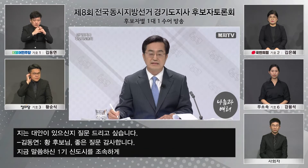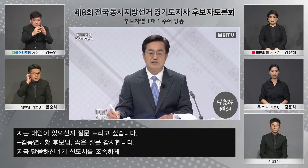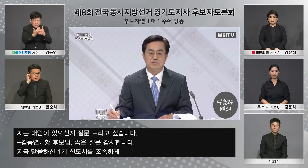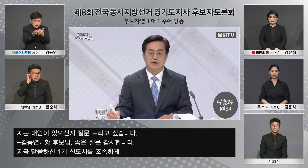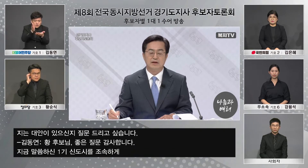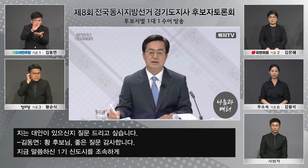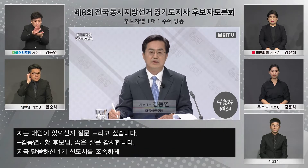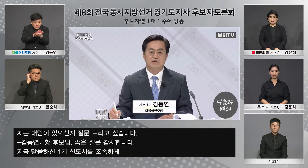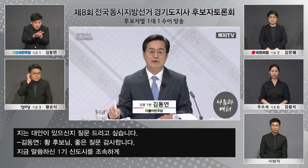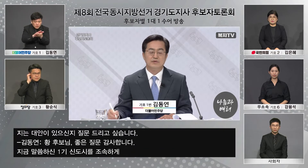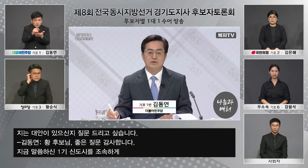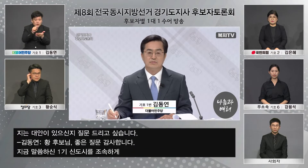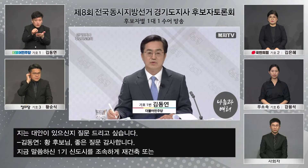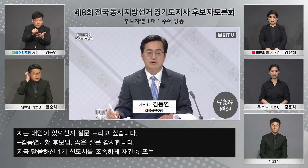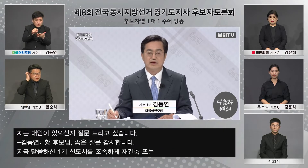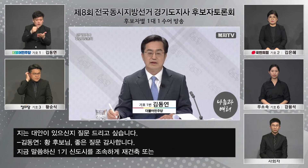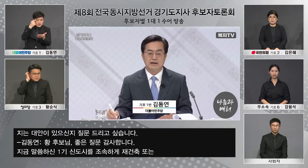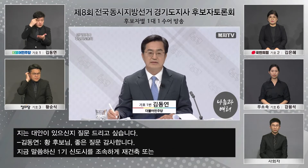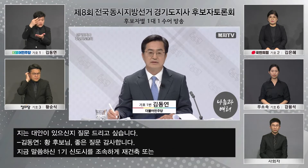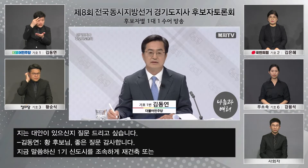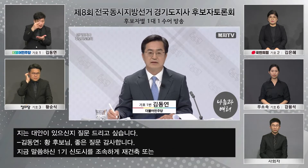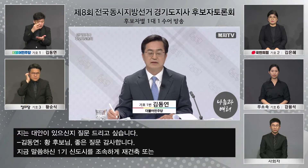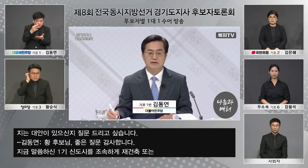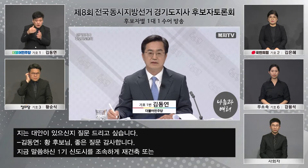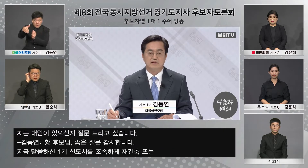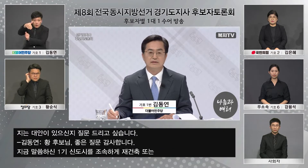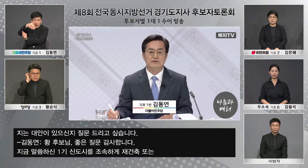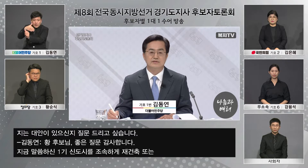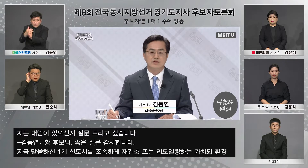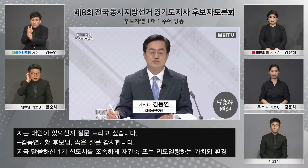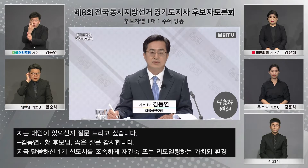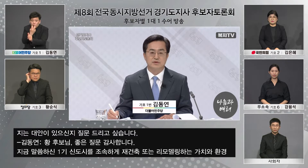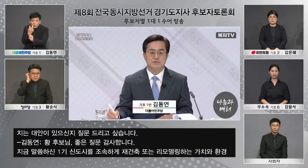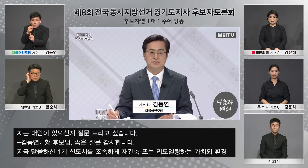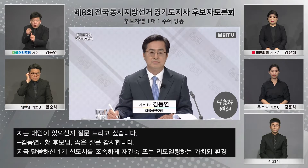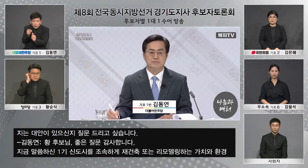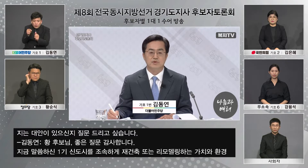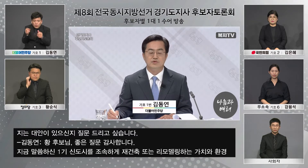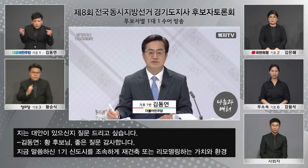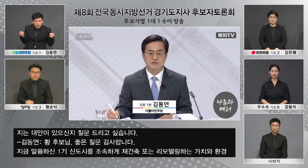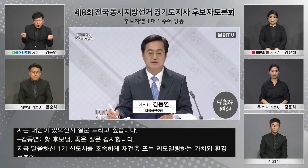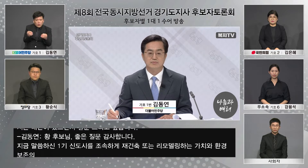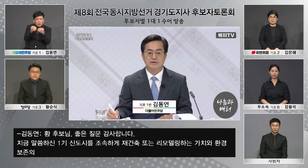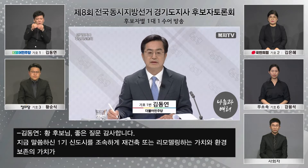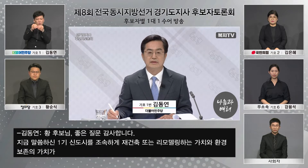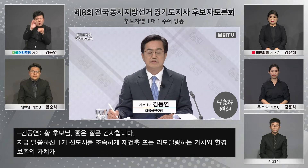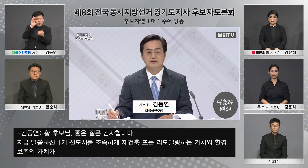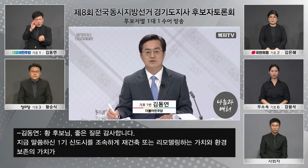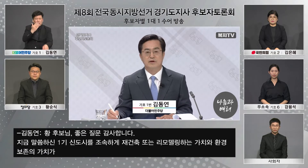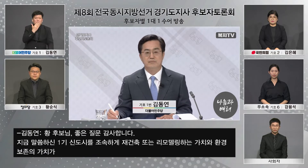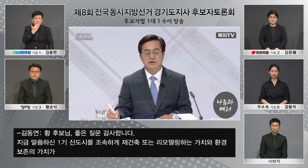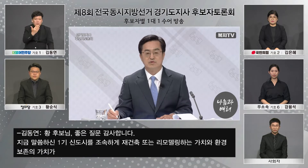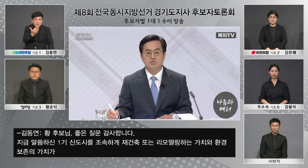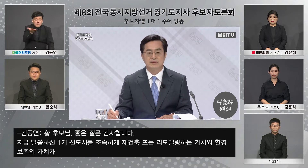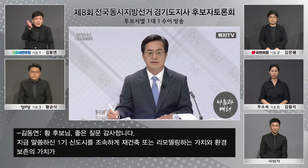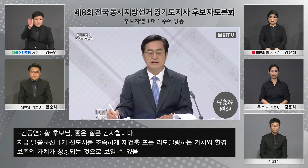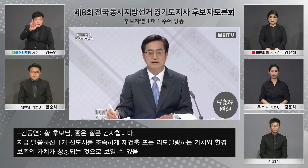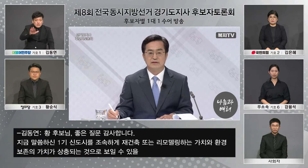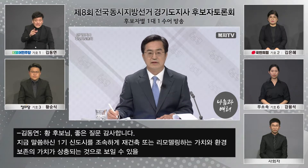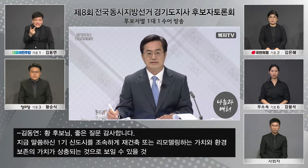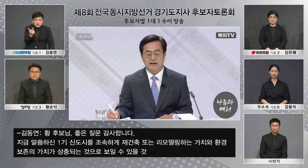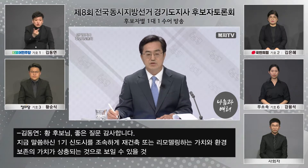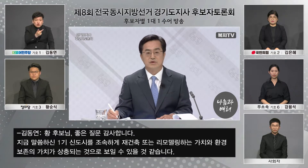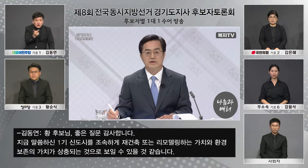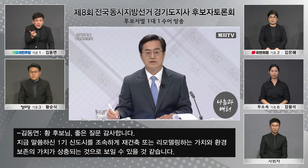리모델링하는 가치와 환경 보전의 가치가 이런 상충되는 것처럼 보일 수 있을 겁니다. 그렇지만 이 두